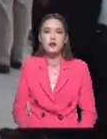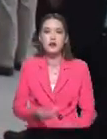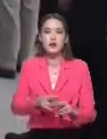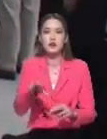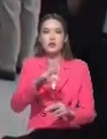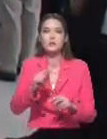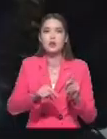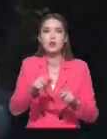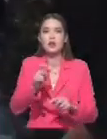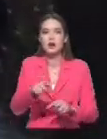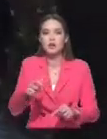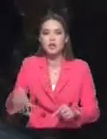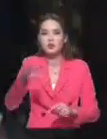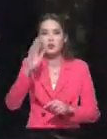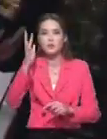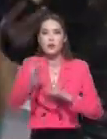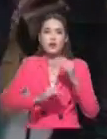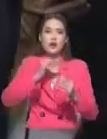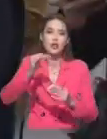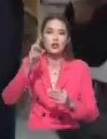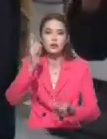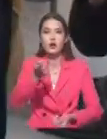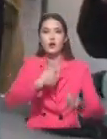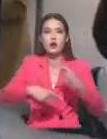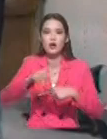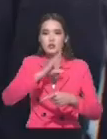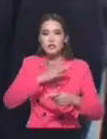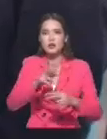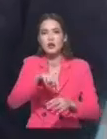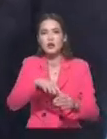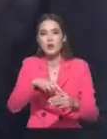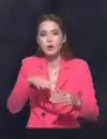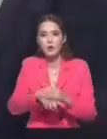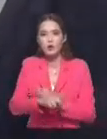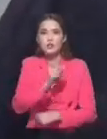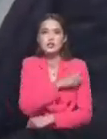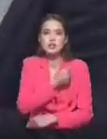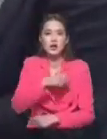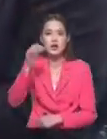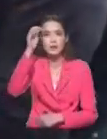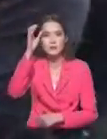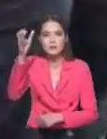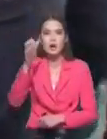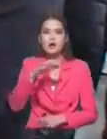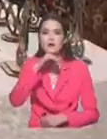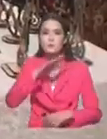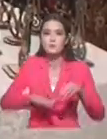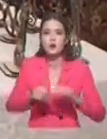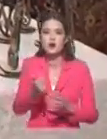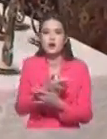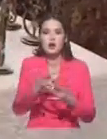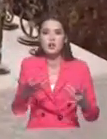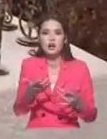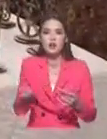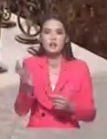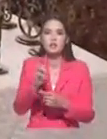қандастарымыздың барлығы жетістікке жеткен кәсіби мамандар. Олардың ішінде дәрігерлер, ғылым мен білім, өнер және мәдениет майталмандары, бизнес пен медиа